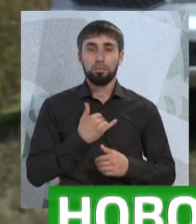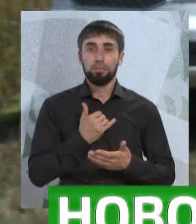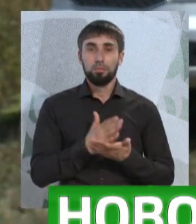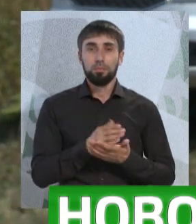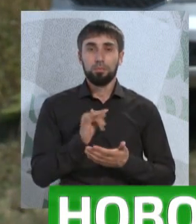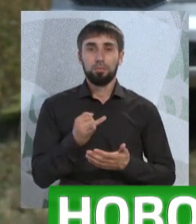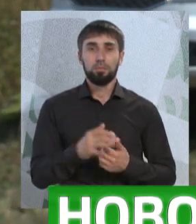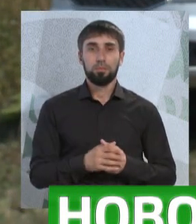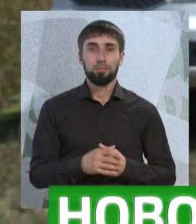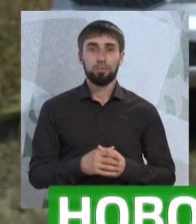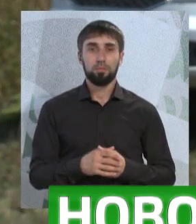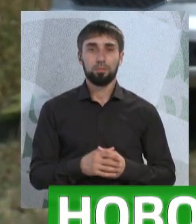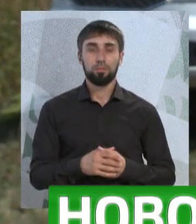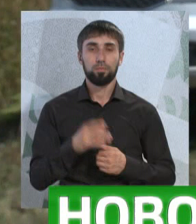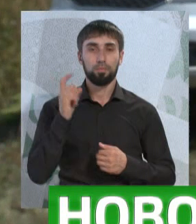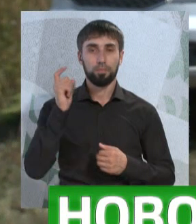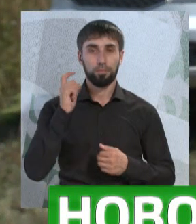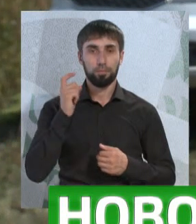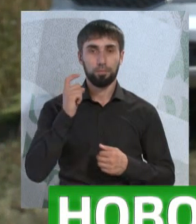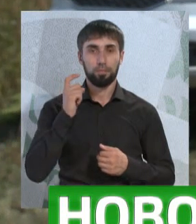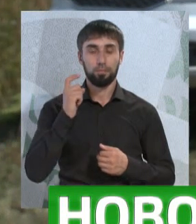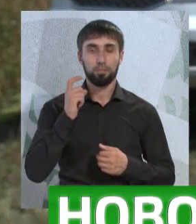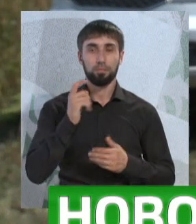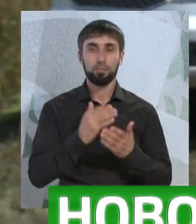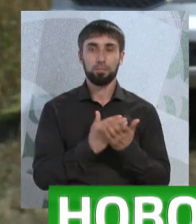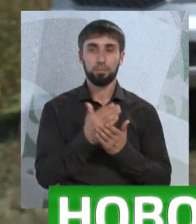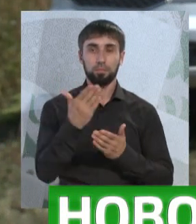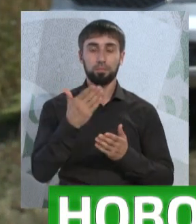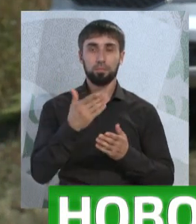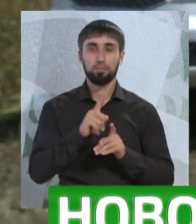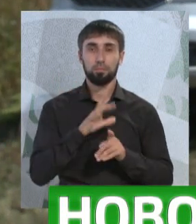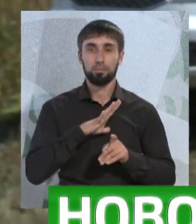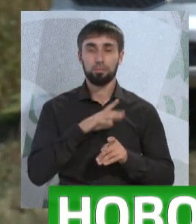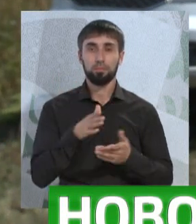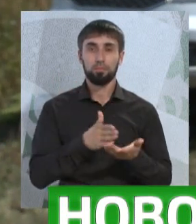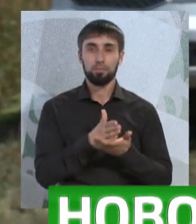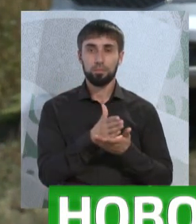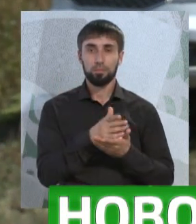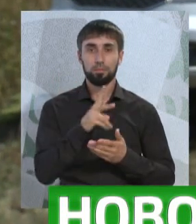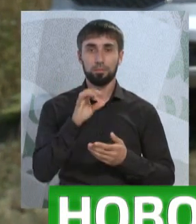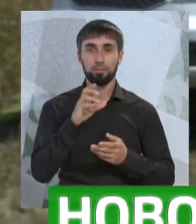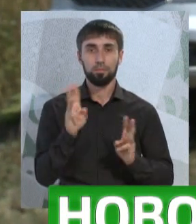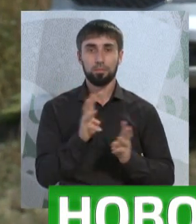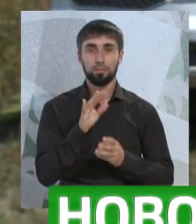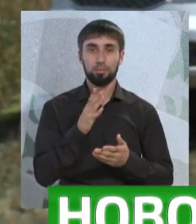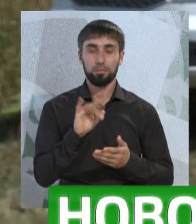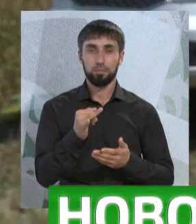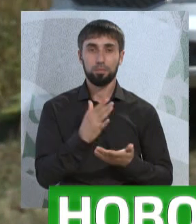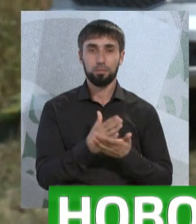и грузовые автомобили повышенной проходимости лесопожарной. И